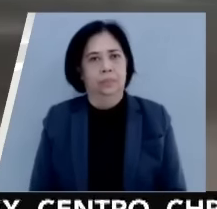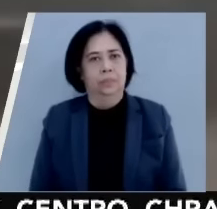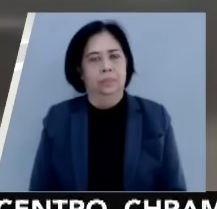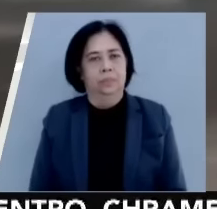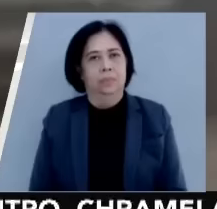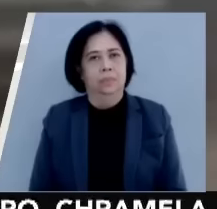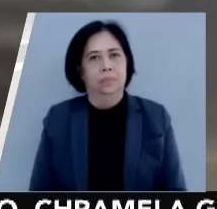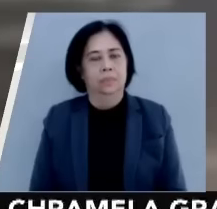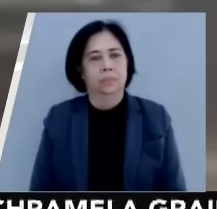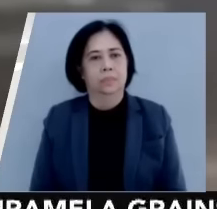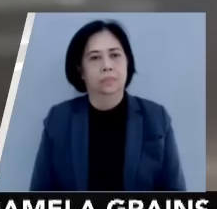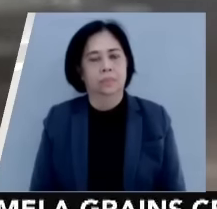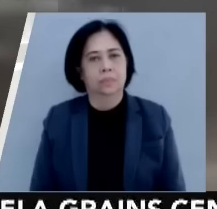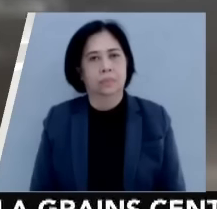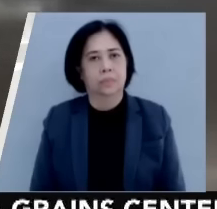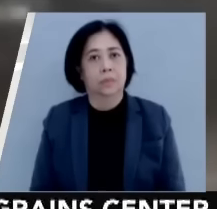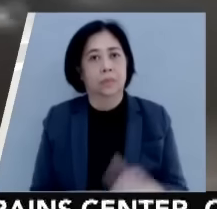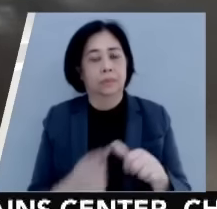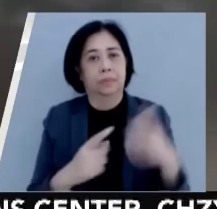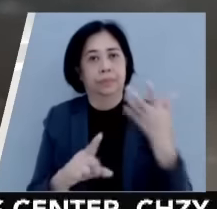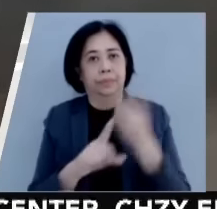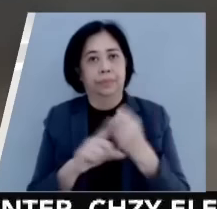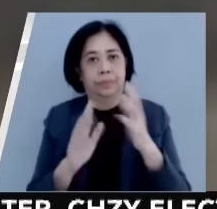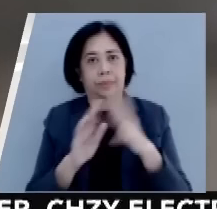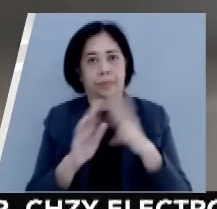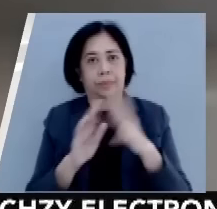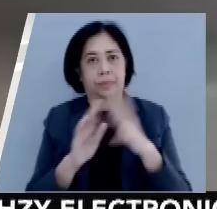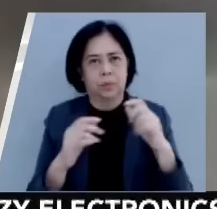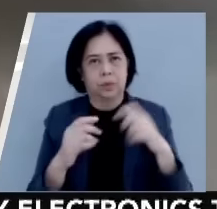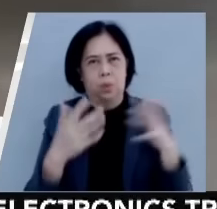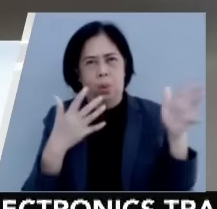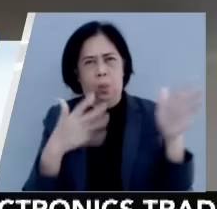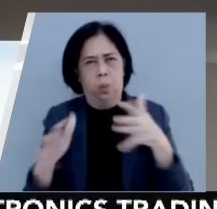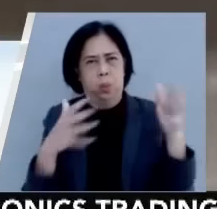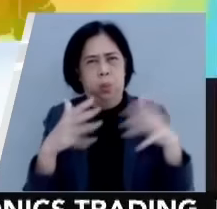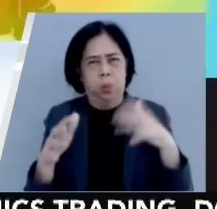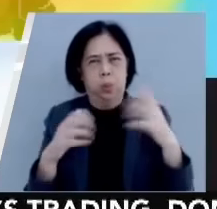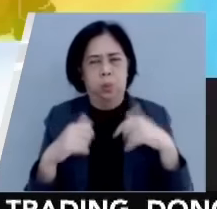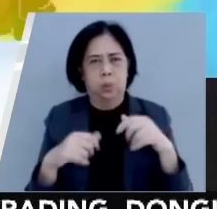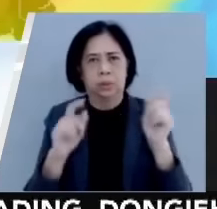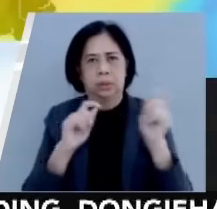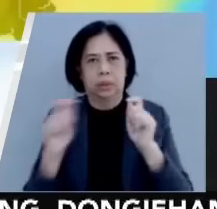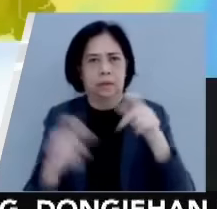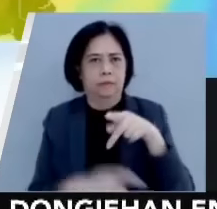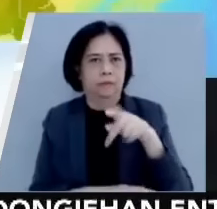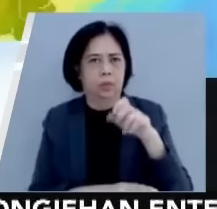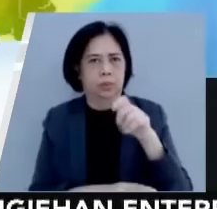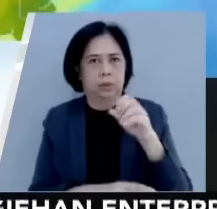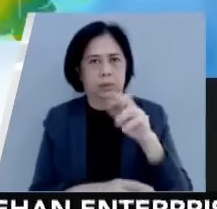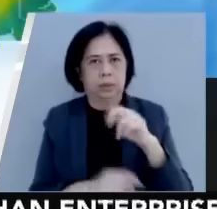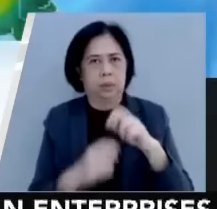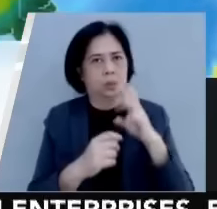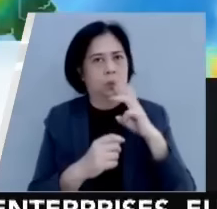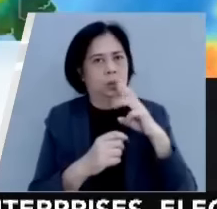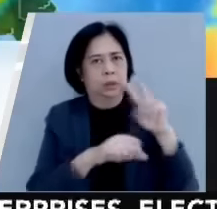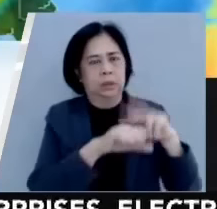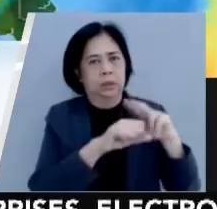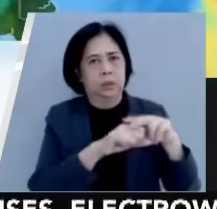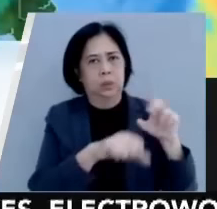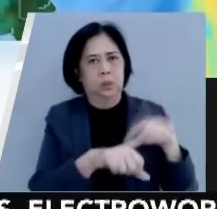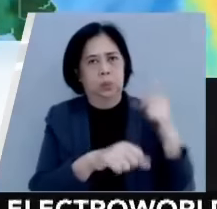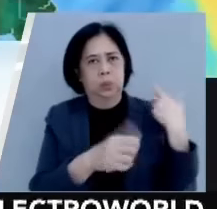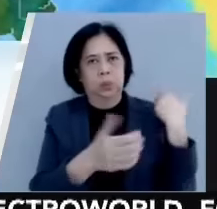Dahil unang tumama sa Catanduanes, tila galit na inuhos ng Bagyong Pepito. Ang inipon nito'y tubig mula sa mahabang paglalakbay sa